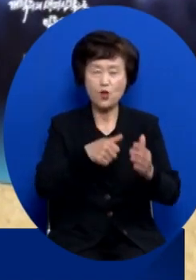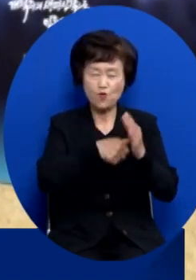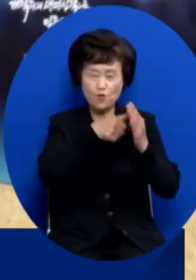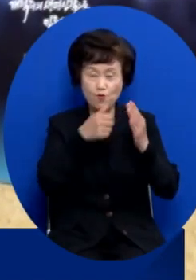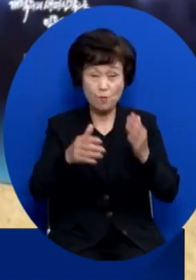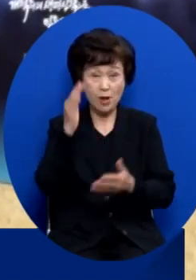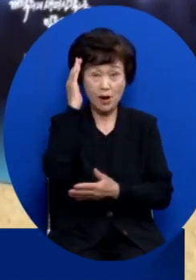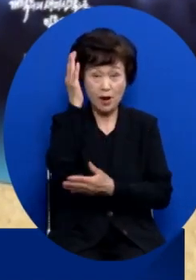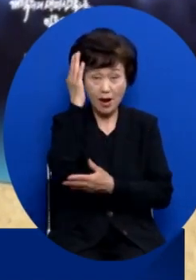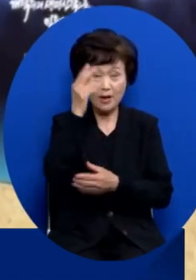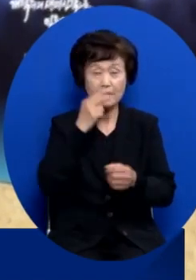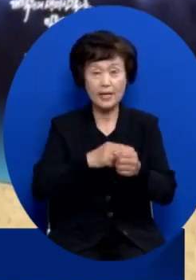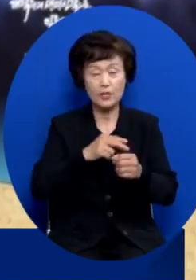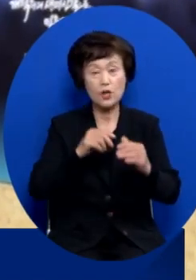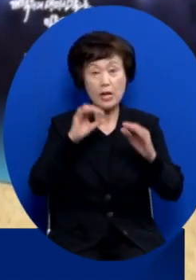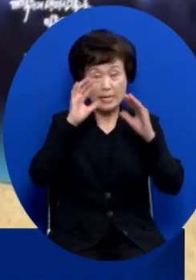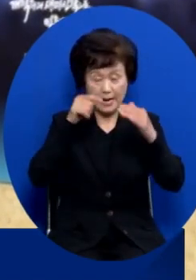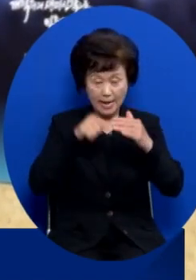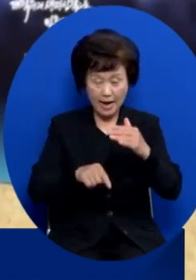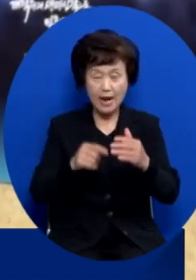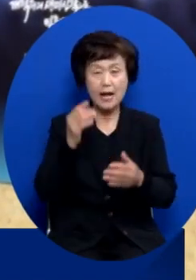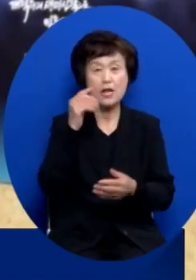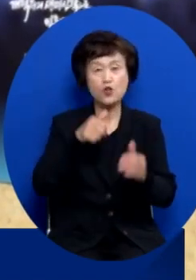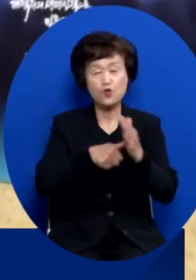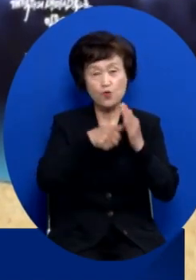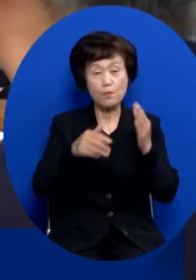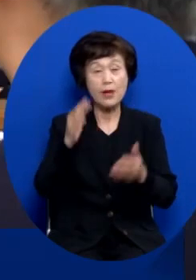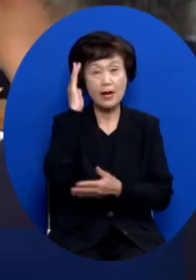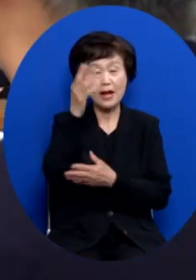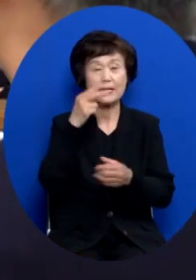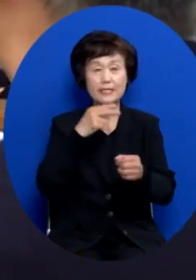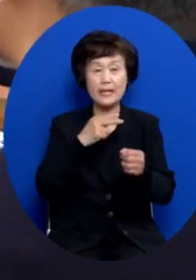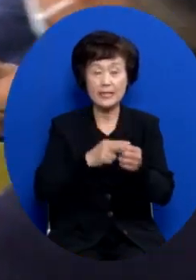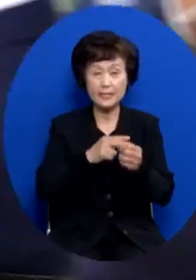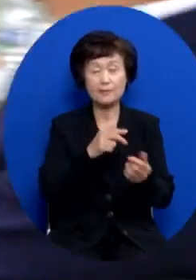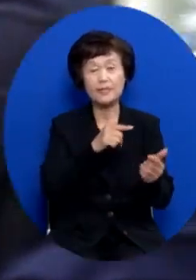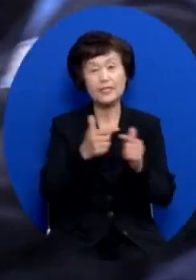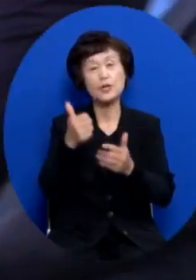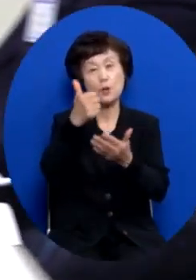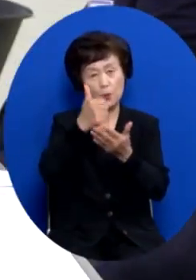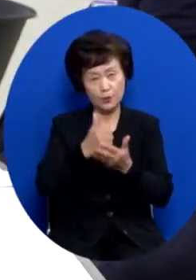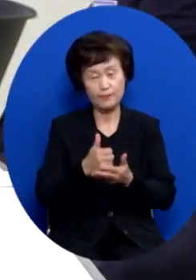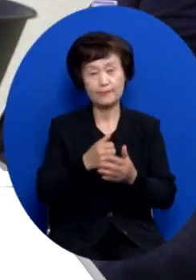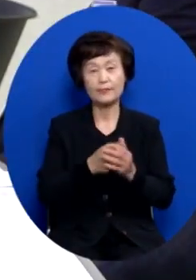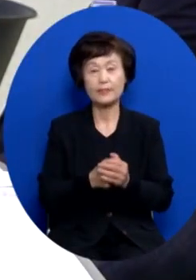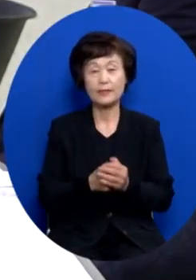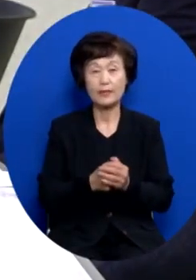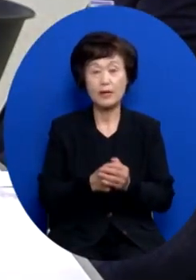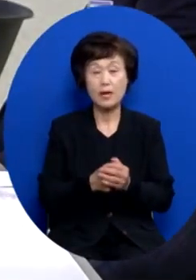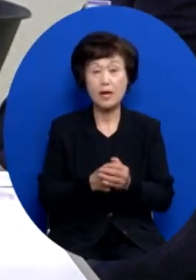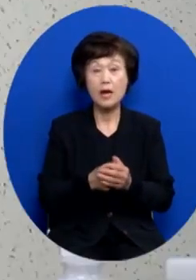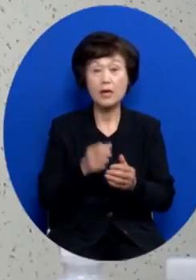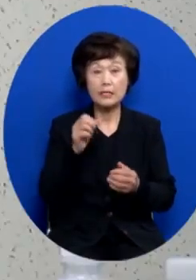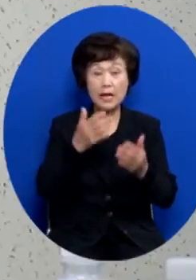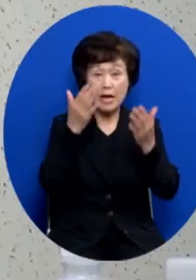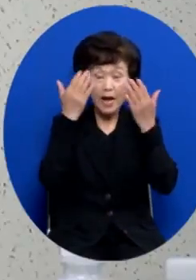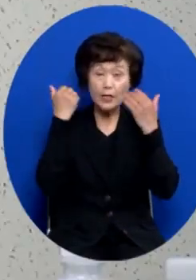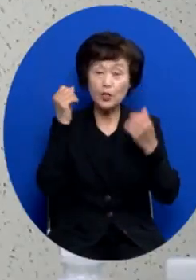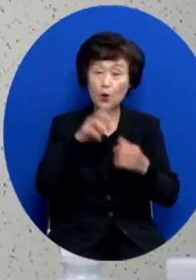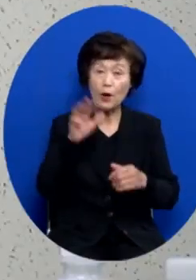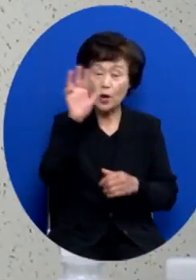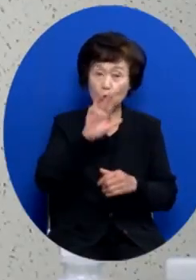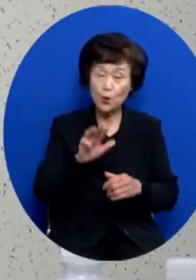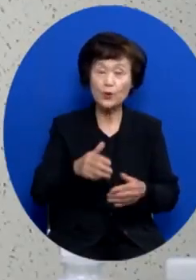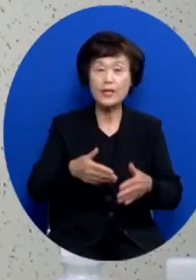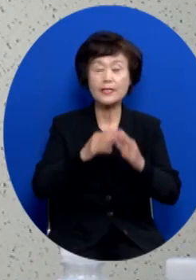국내 강사진들을 모시고 이렇게 하게 되겠습니다. 포럼 개회 예배 설교는 백석학원과 예장 백석총회